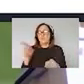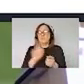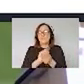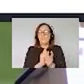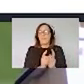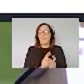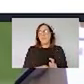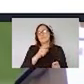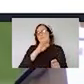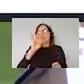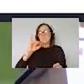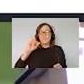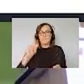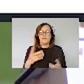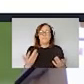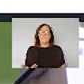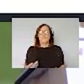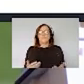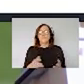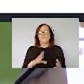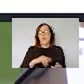w każdej chwili typ nawet. I ja